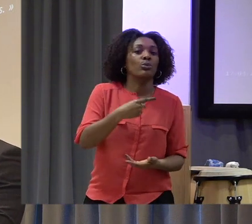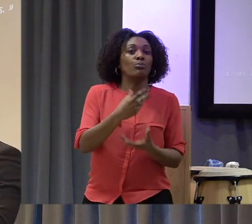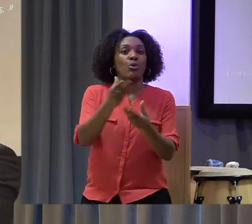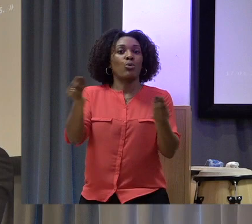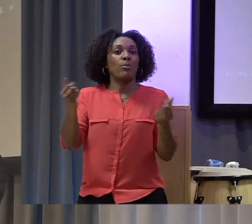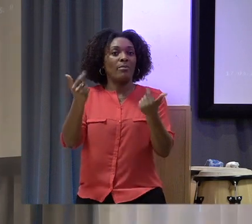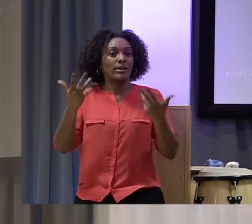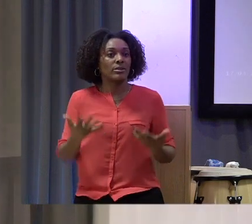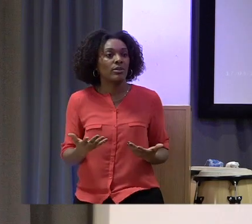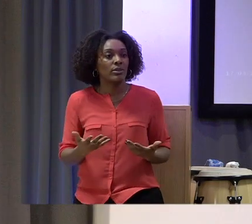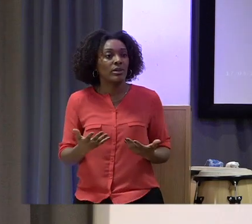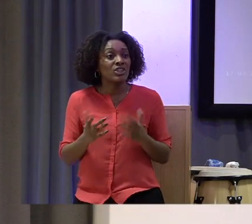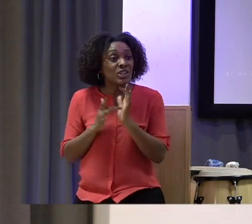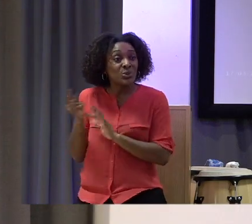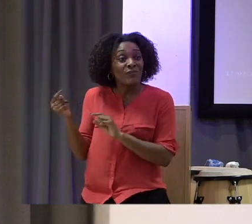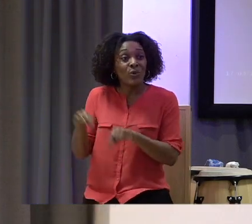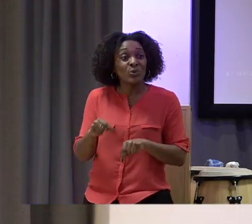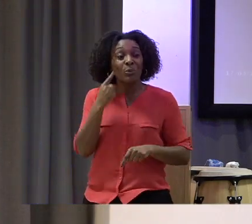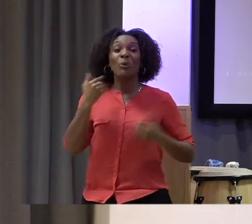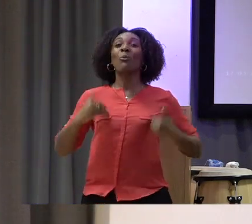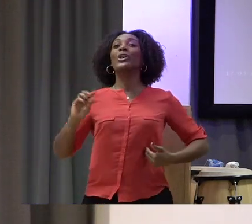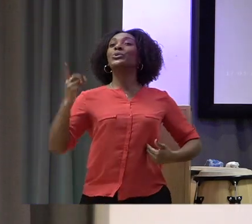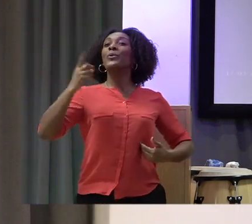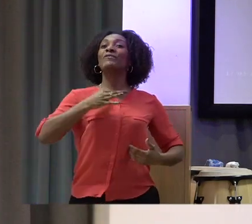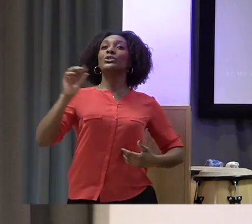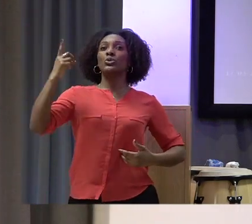Lorsque Jésus est venu, il est d'abord venu comme serviteur.